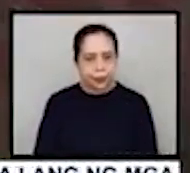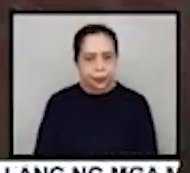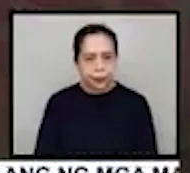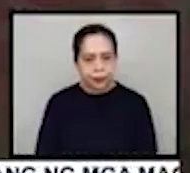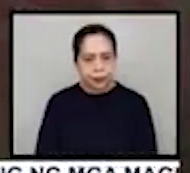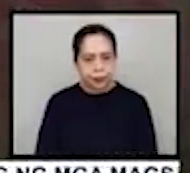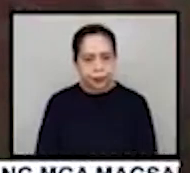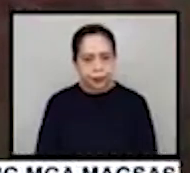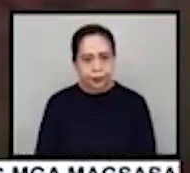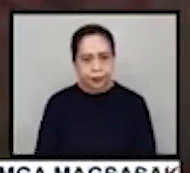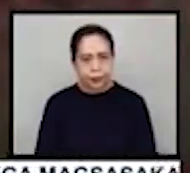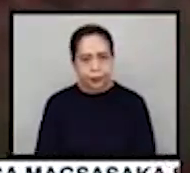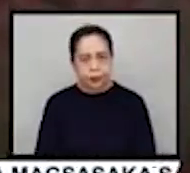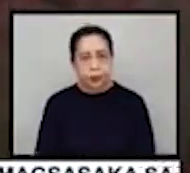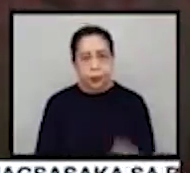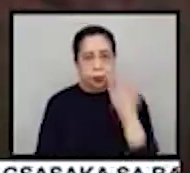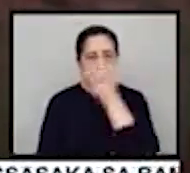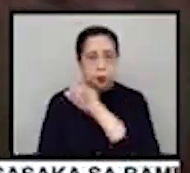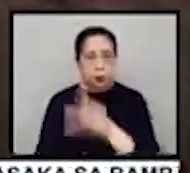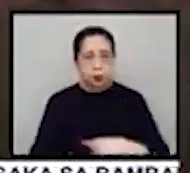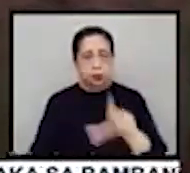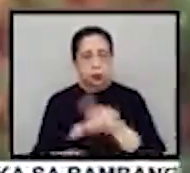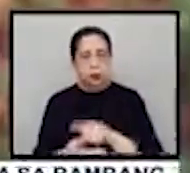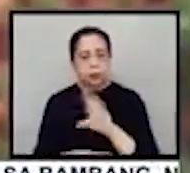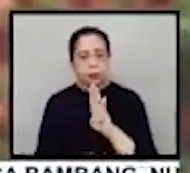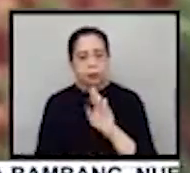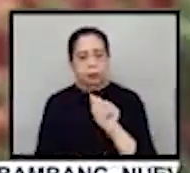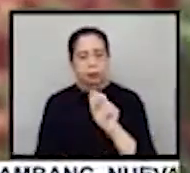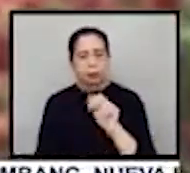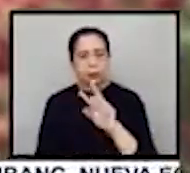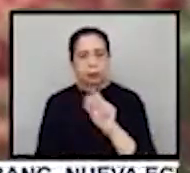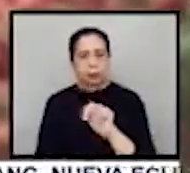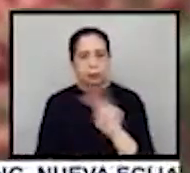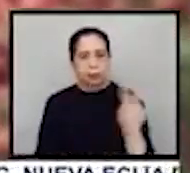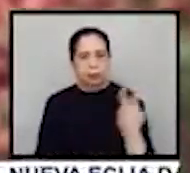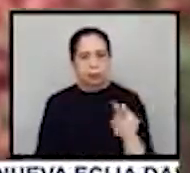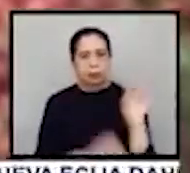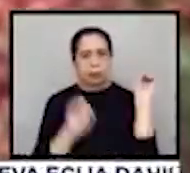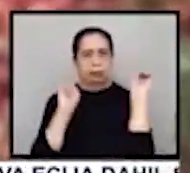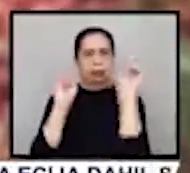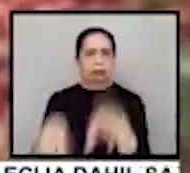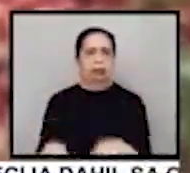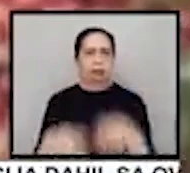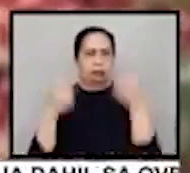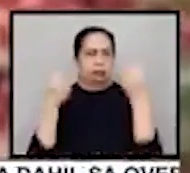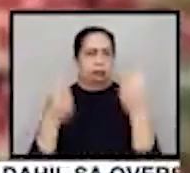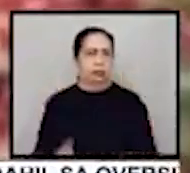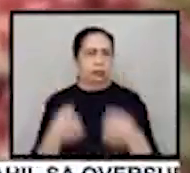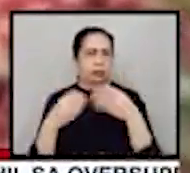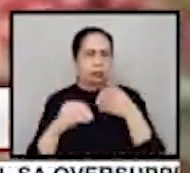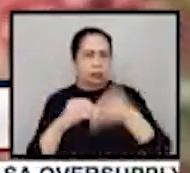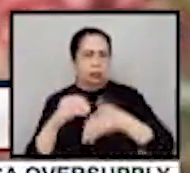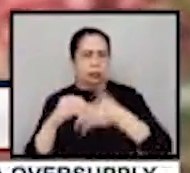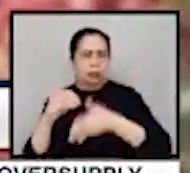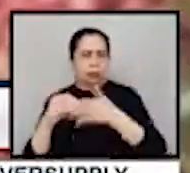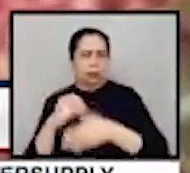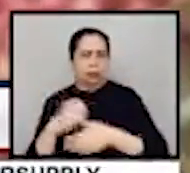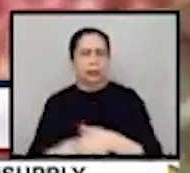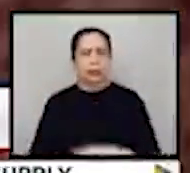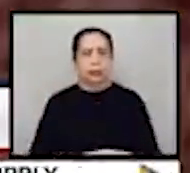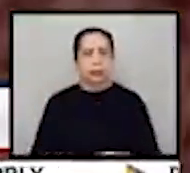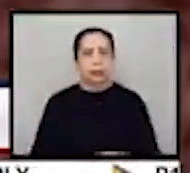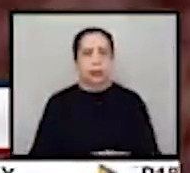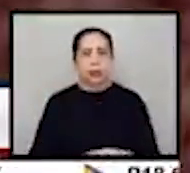Sa bakanteng lupa sa Bambang Nueva Vizcaya, ang bagsak ng kilo-kilong kamatis na ito. Hindi naman mga